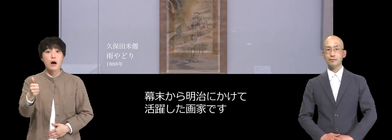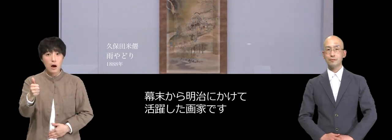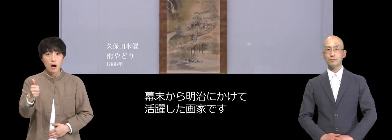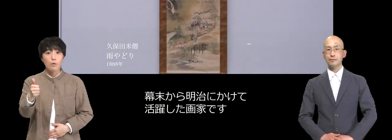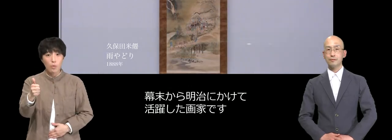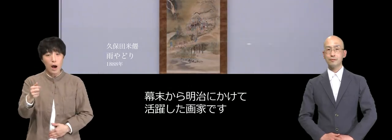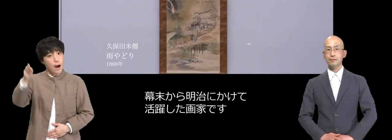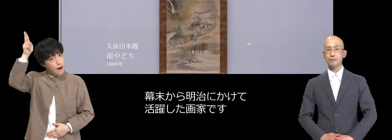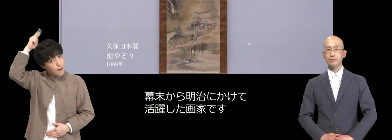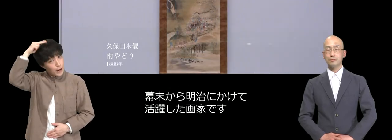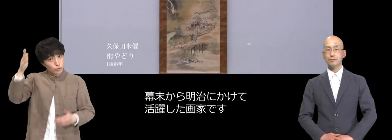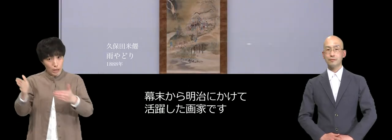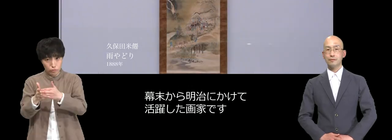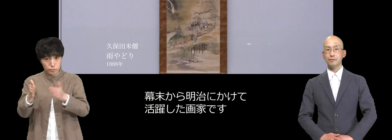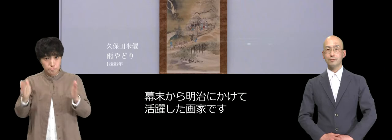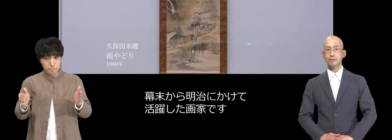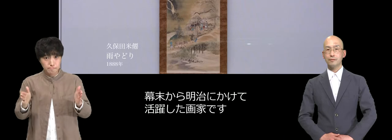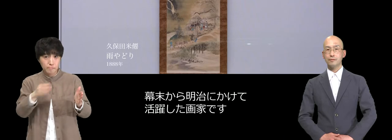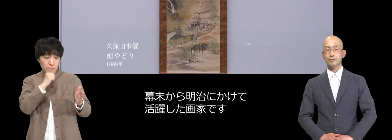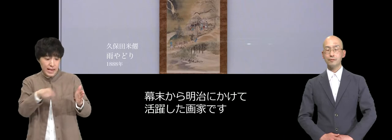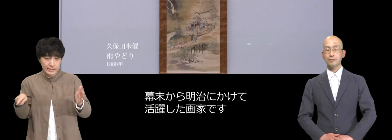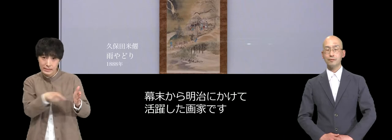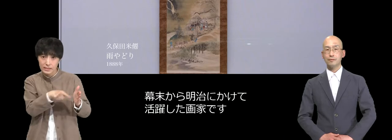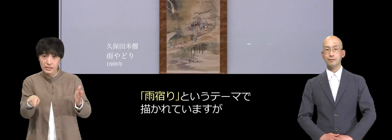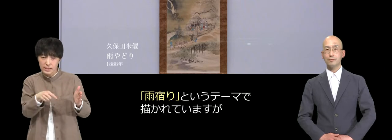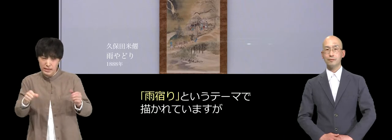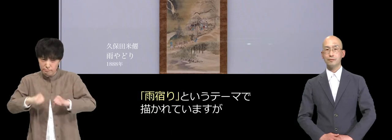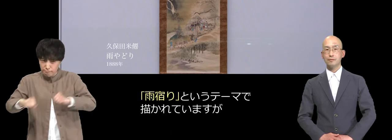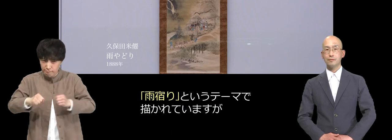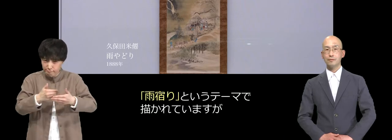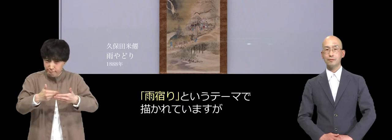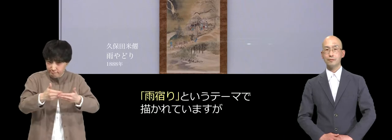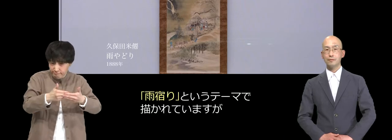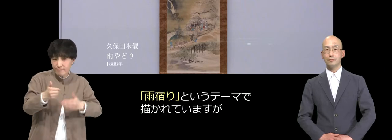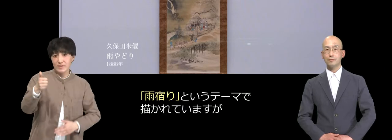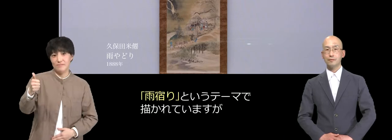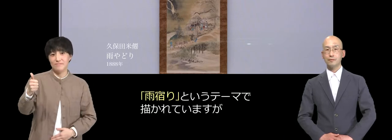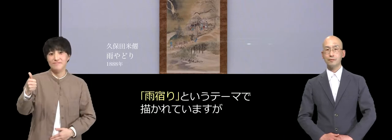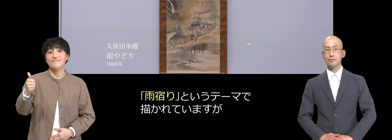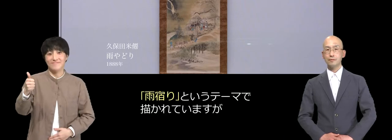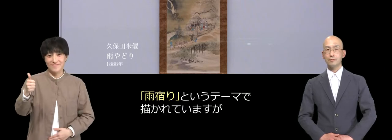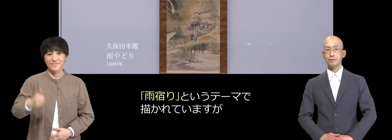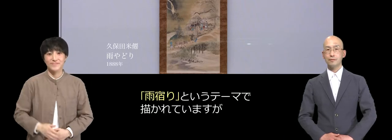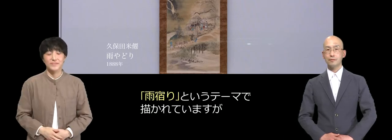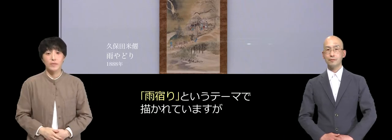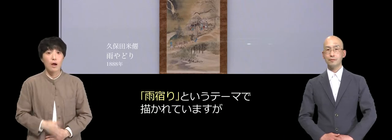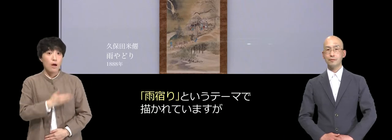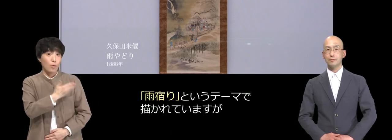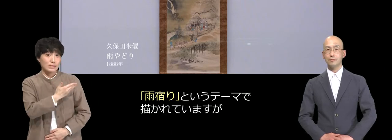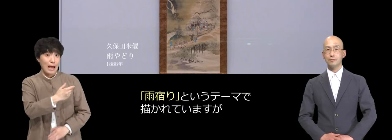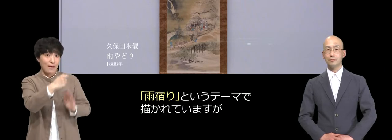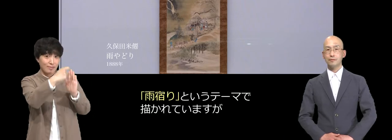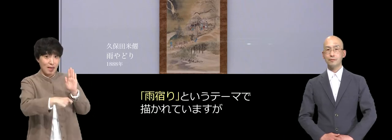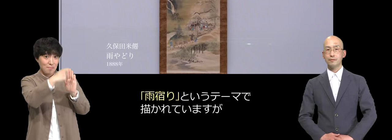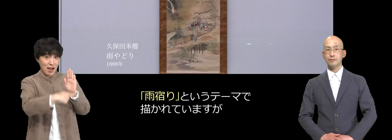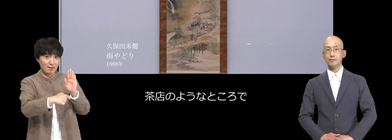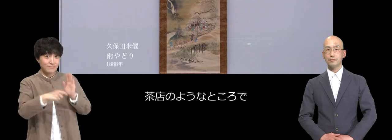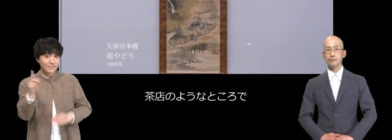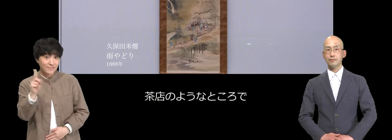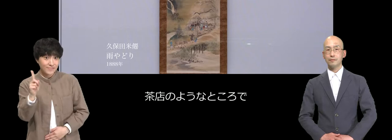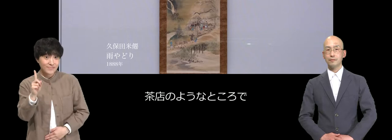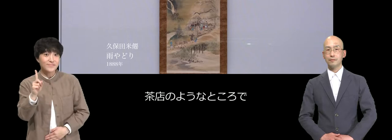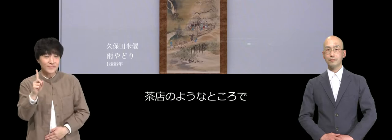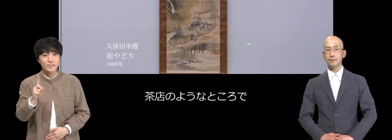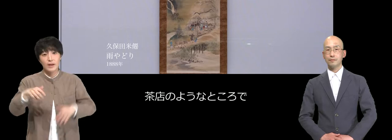にかけて活躍した画家です雨宿りというのテーマで描かれるいますけれども